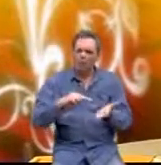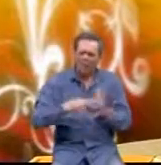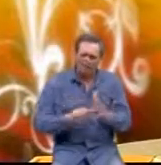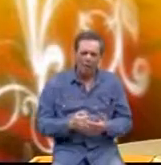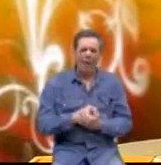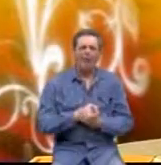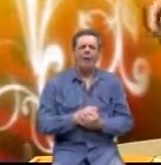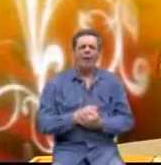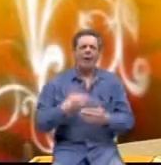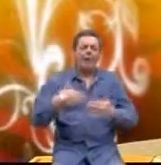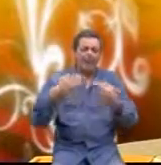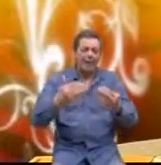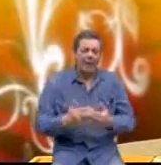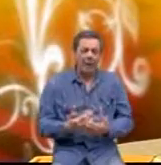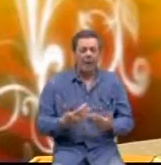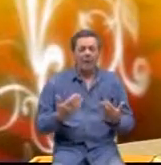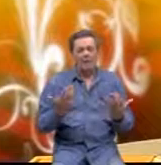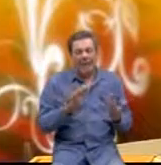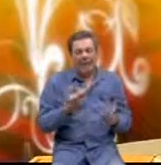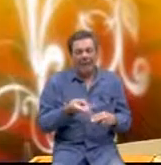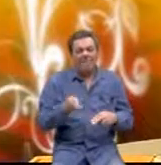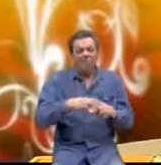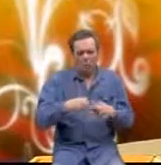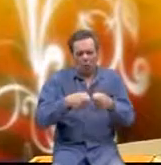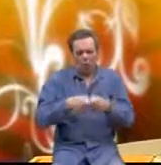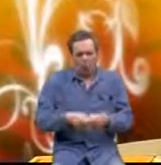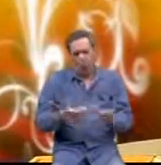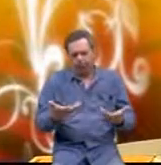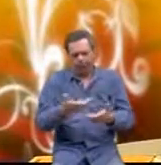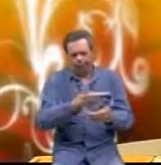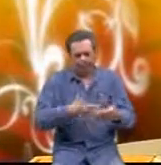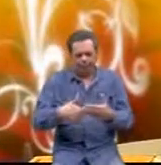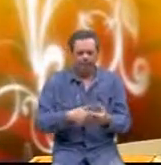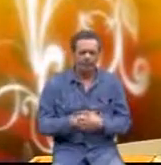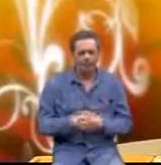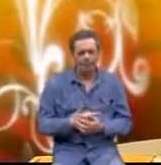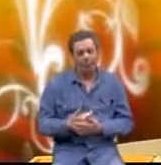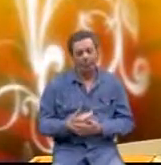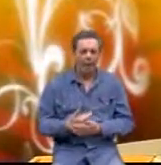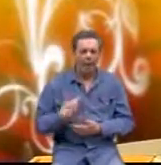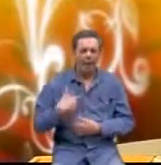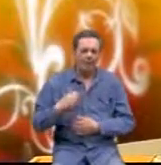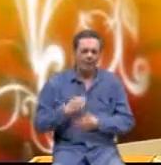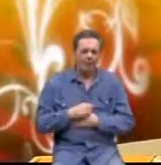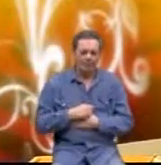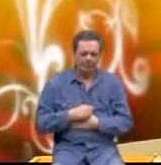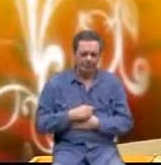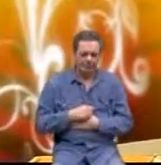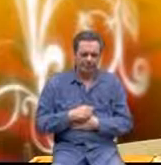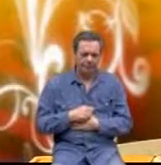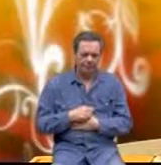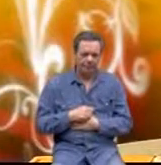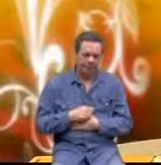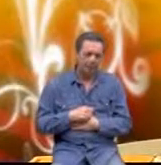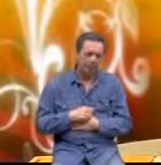svijetu tehnologije, napretka i svega, da se više družimo. To sam htjela reći. Opravdanja nema za udaljenost, za isključivost. Pa